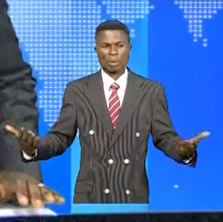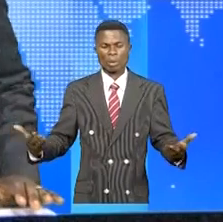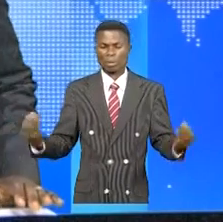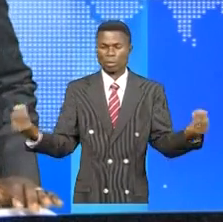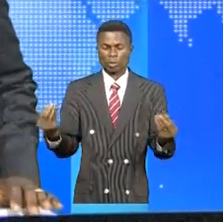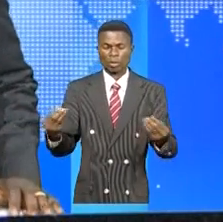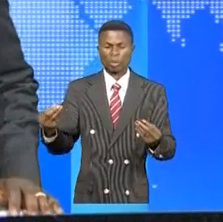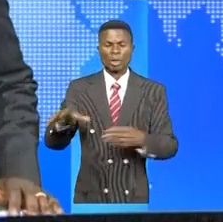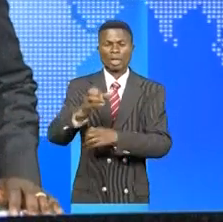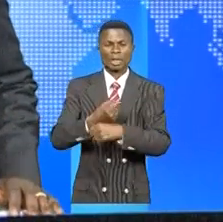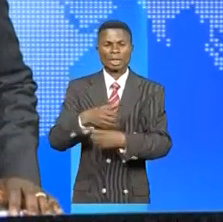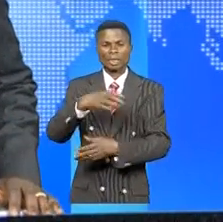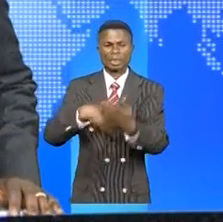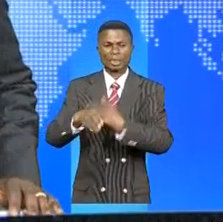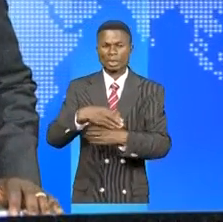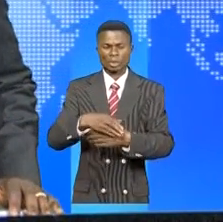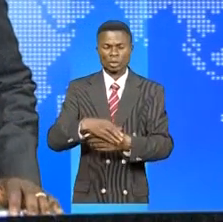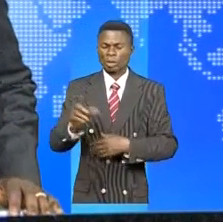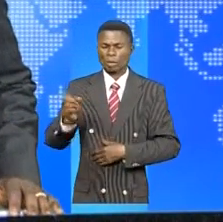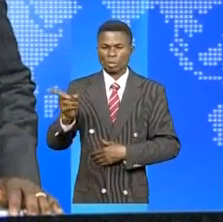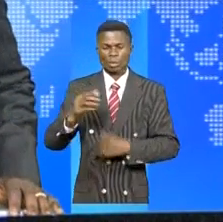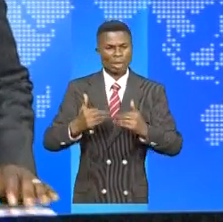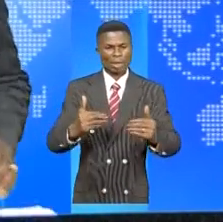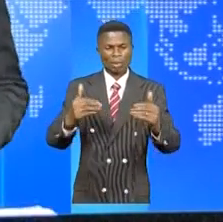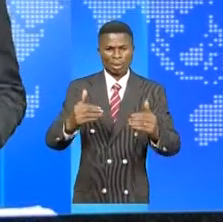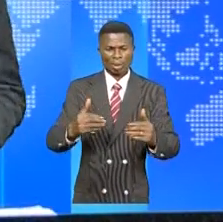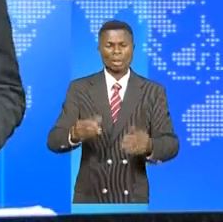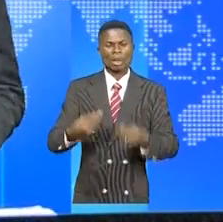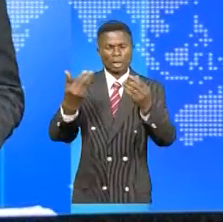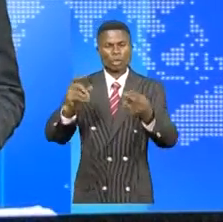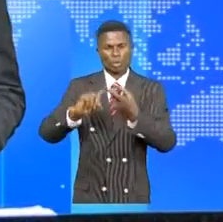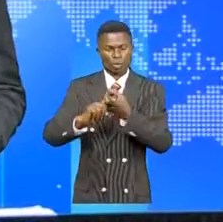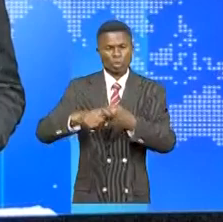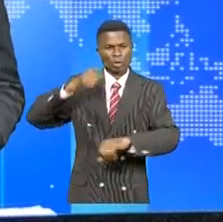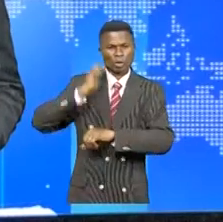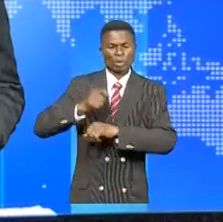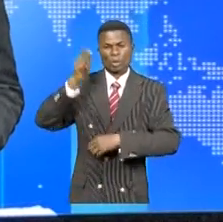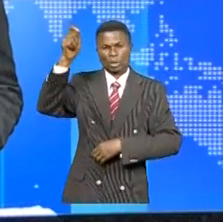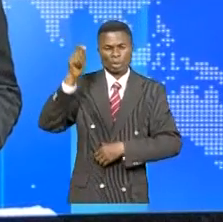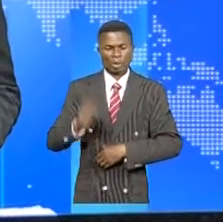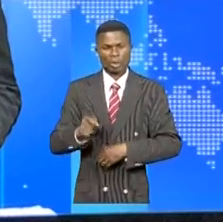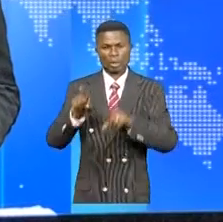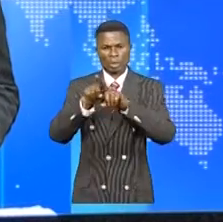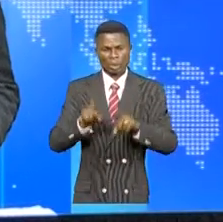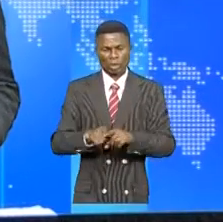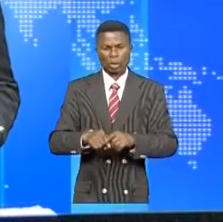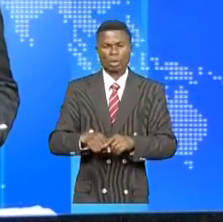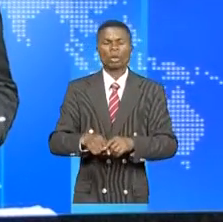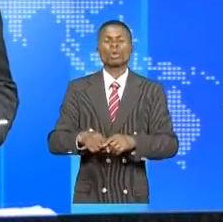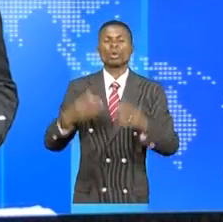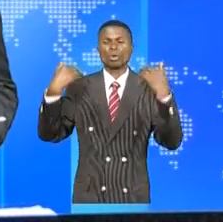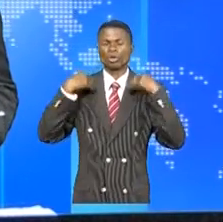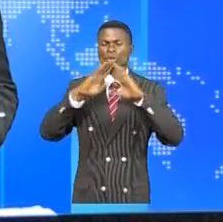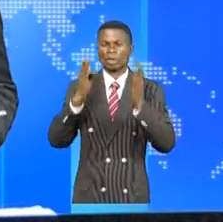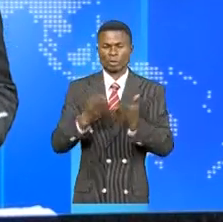pas entraver les enquêtes et de continuer à faire confiance à la justice militaire ainsi qu'aux forces loyalistes. C'est